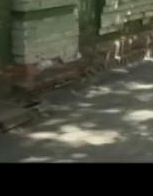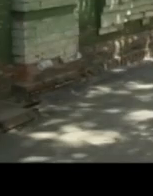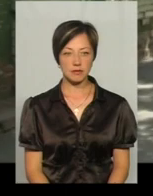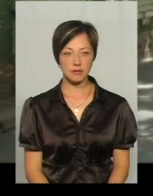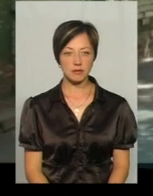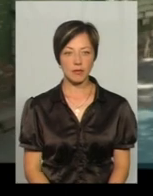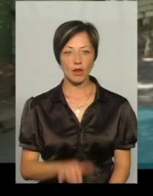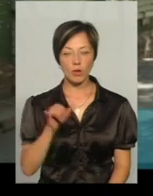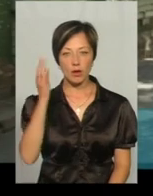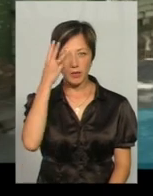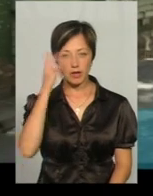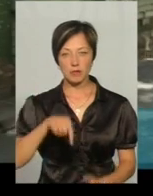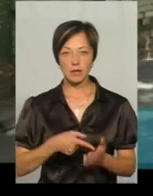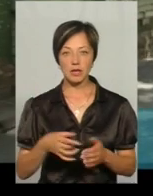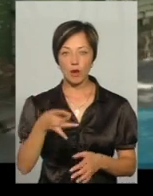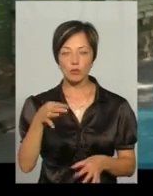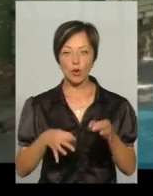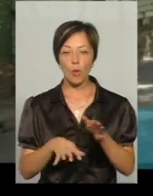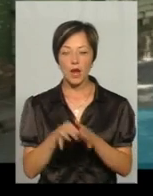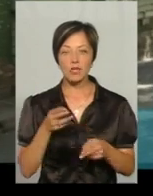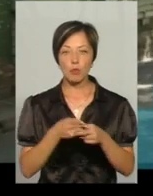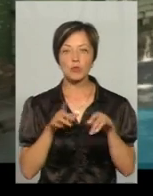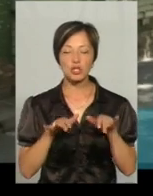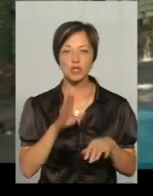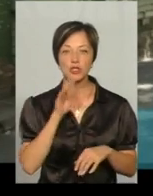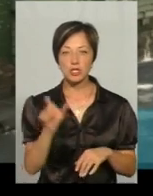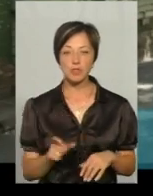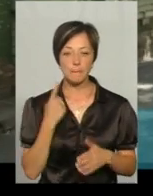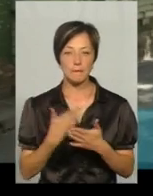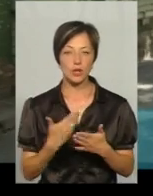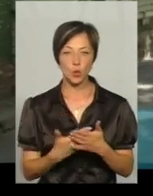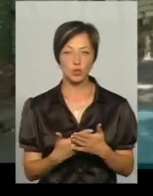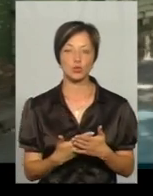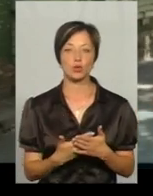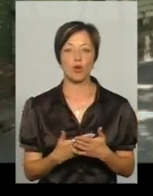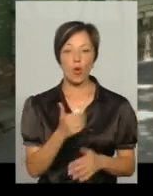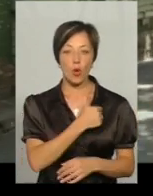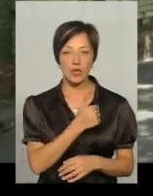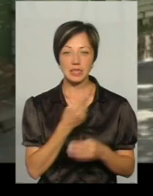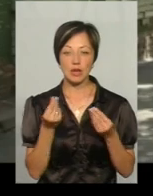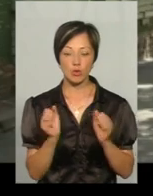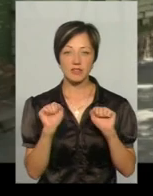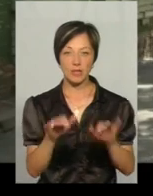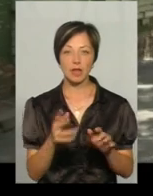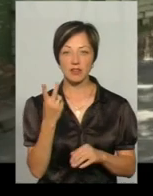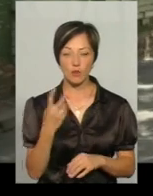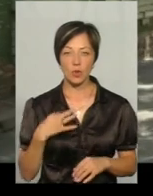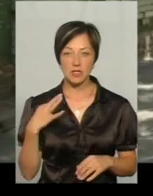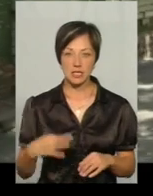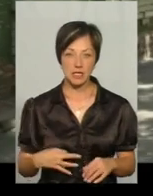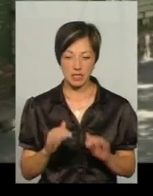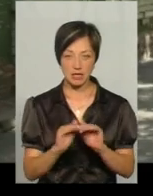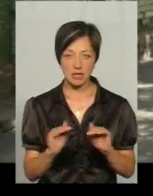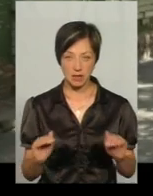У Хмельницькому міськрайонному суді обирають запобіжний захід жінці, яку підозрюють у тому, що вона хотіла за гроші віддати своїх двох малолітніх